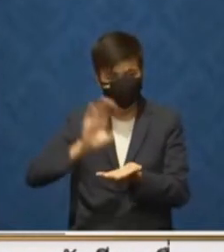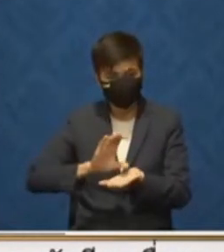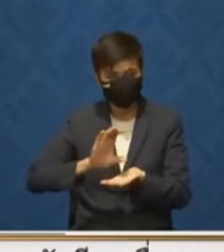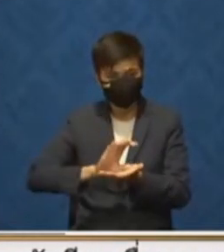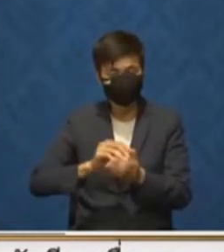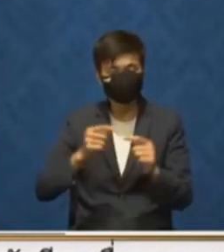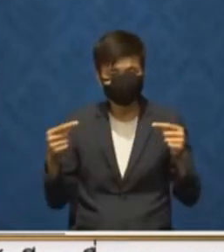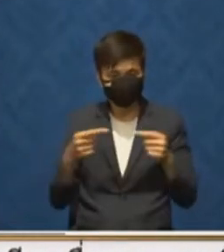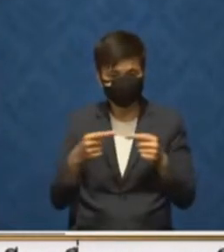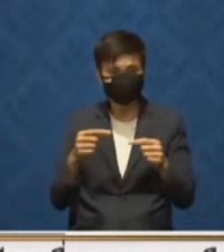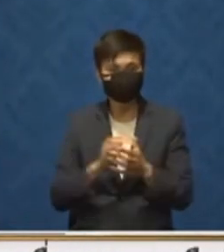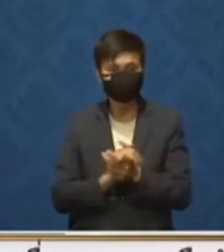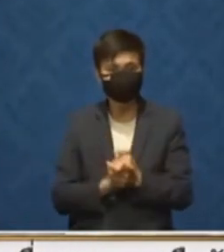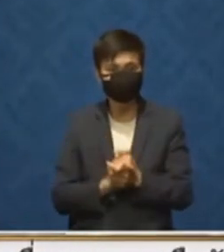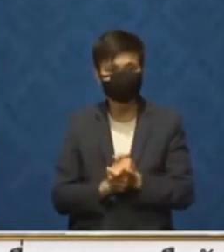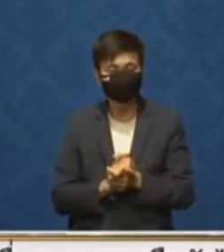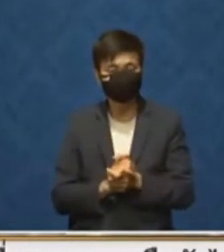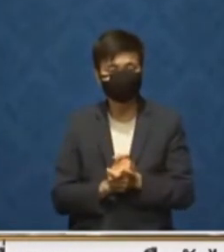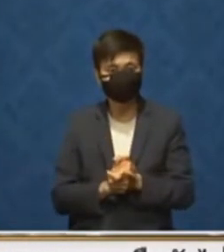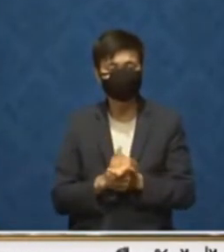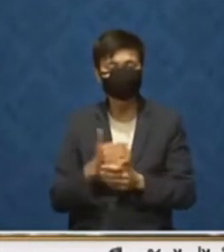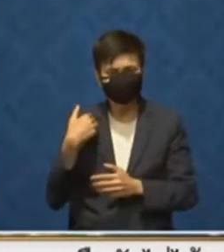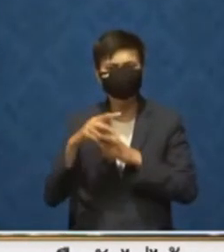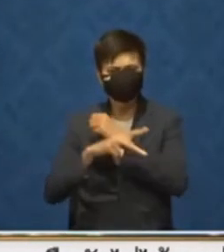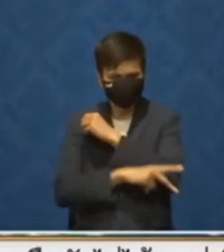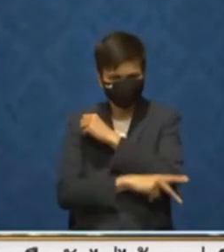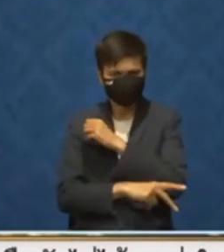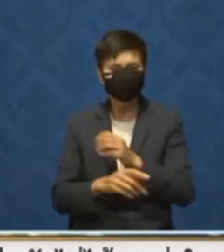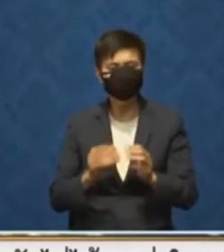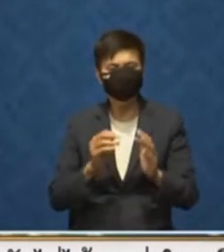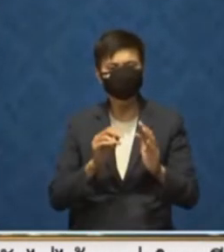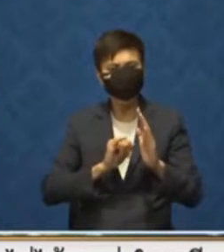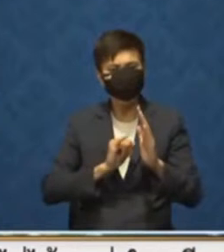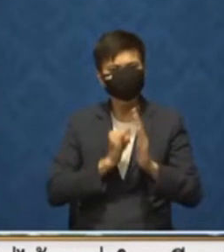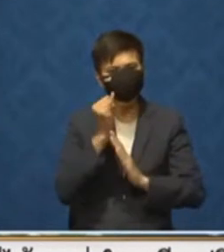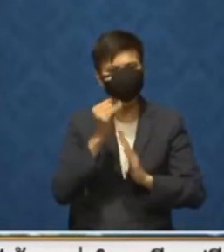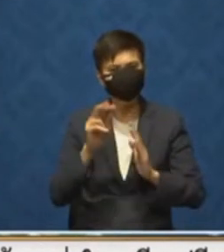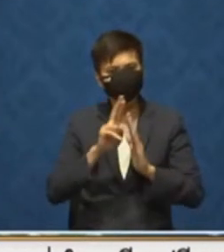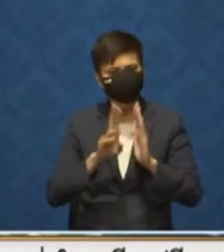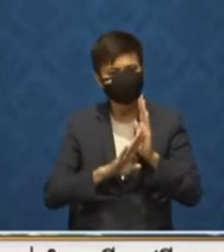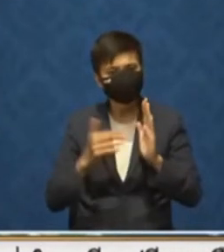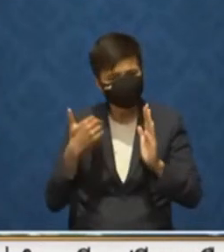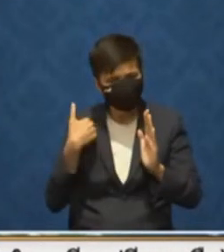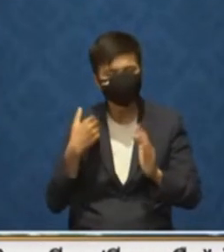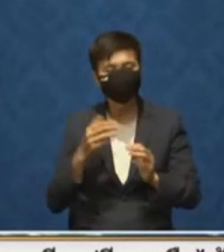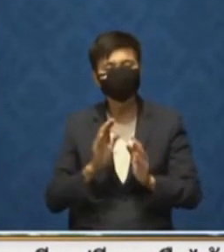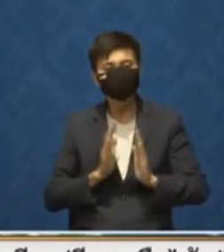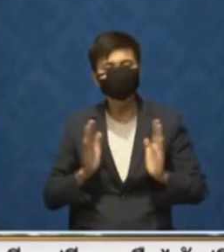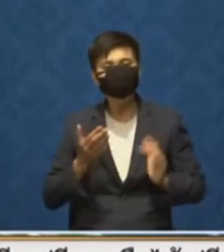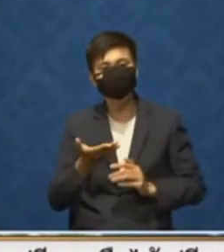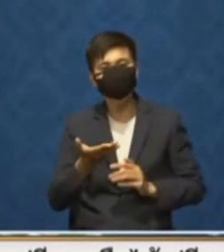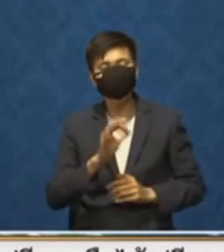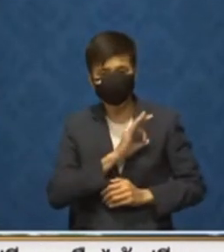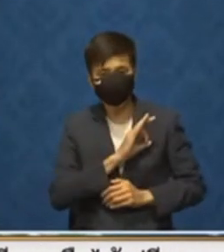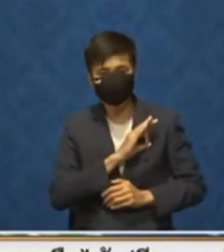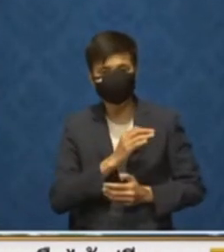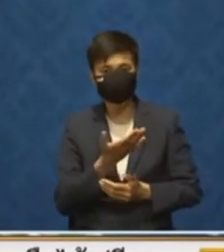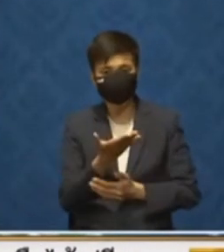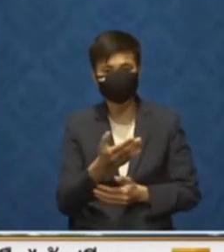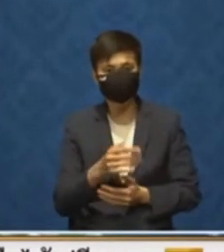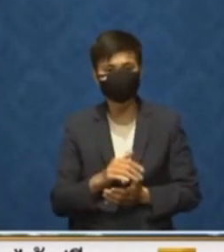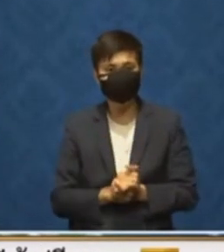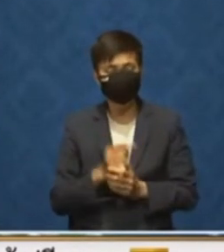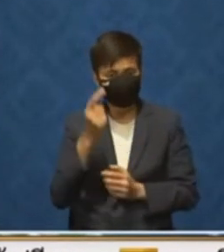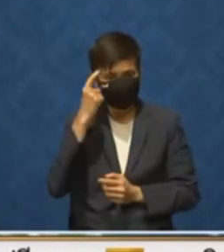ว่าพฤติกรรมดังกล่าวนั้นมีการทุจริตหรือว่าถูกระเบียบหรือไม่อย่างนี้ต้องขอบคุณทางท่านสมาชิกนะครับเพราะว่าท่านมีความรอบ